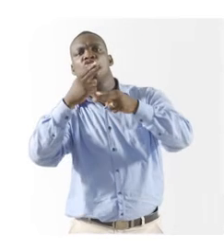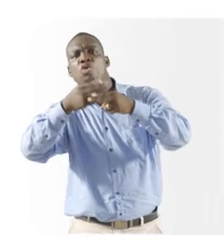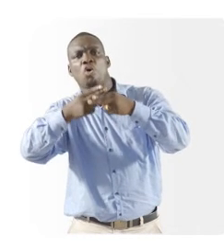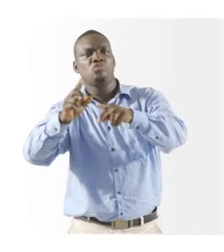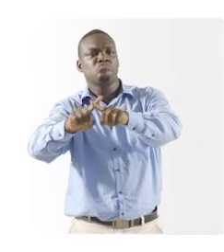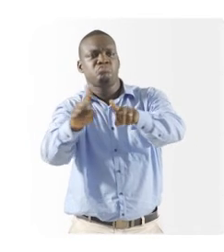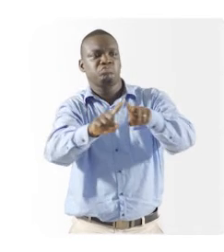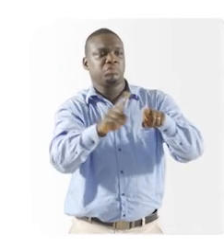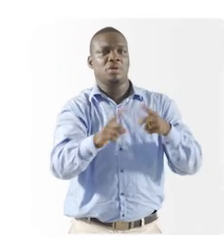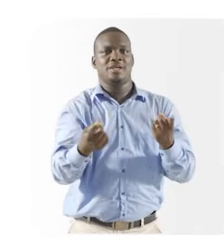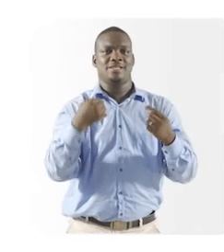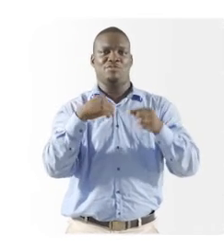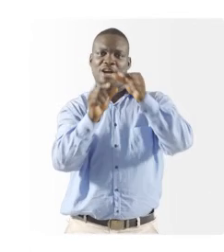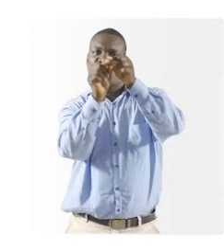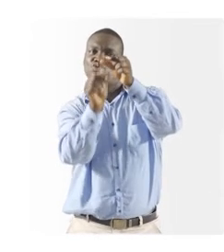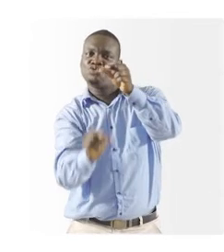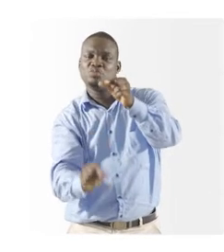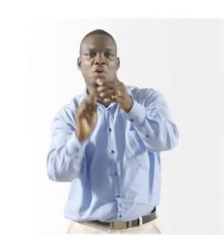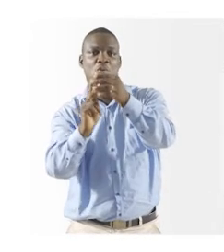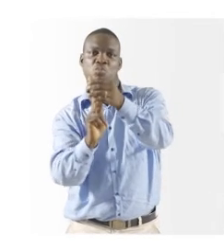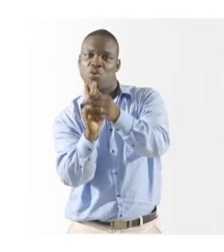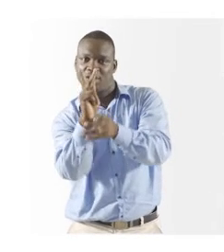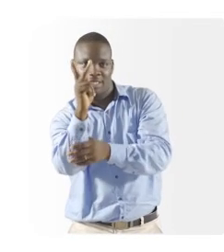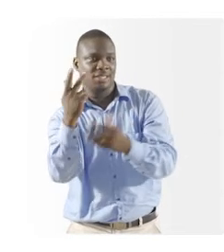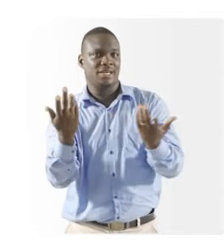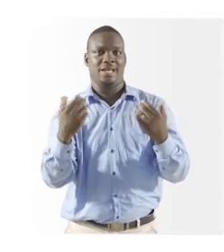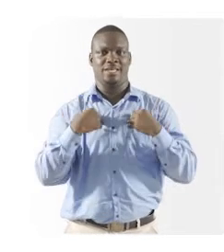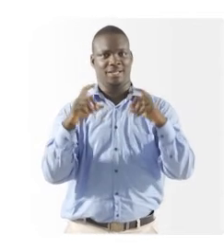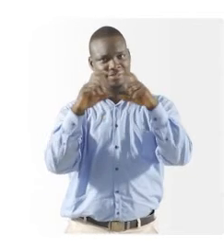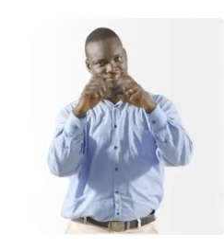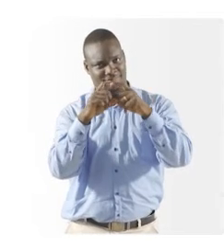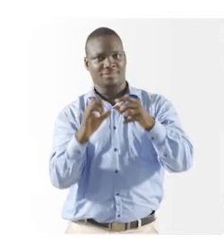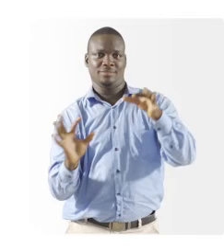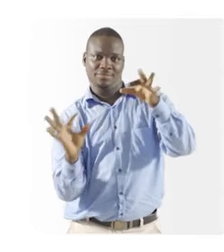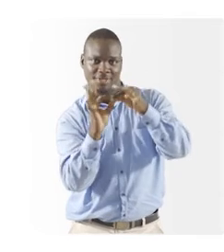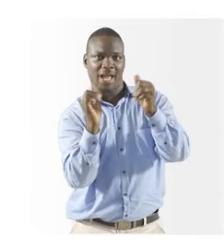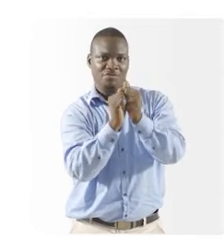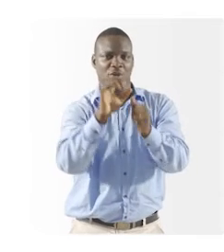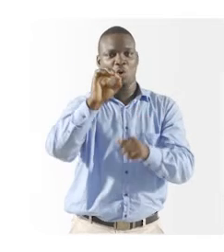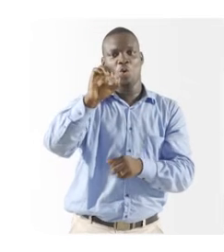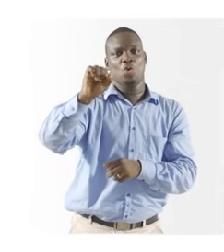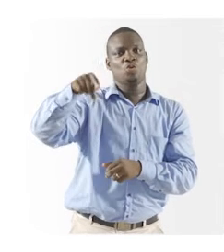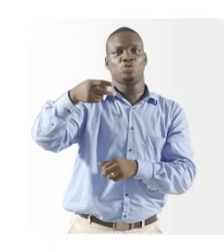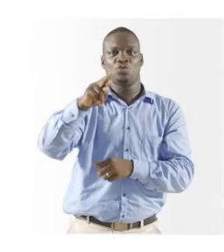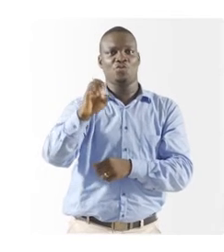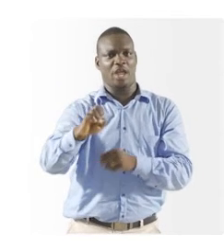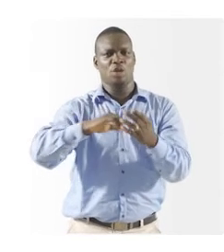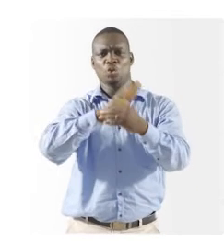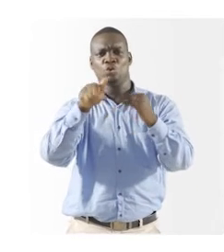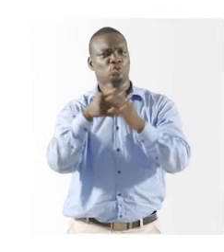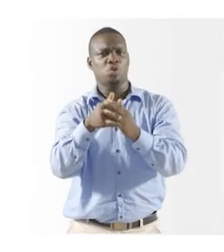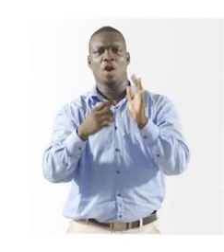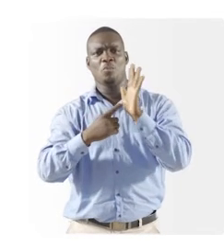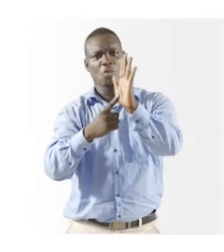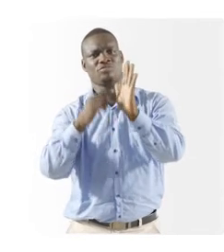qui est devant vous, un entérozoïde qui va se unir à l'oosphère. Au centre, nous avons les 2